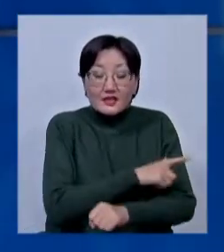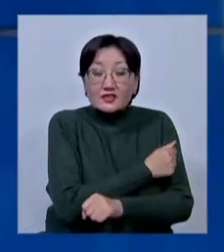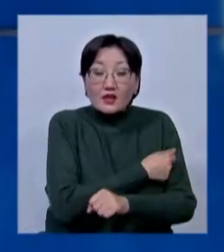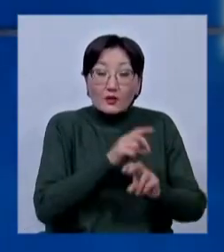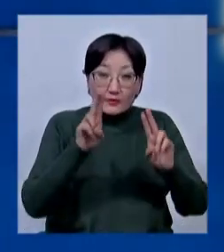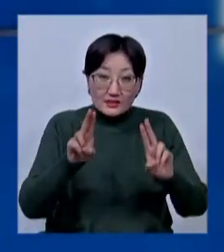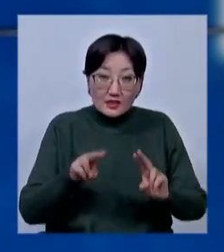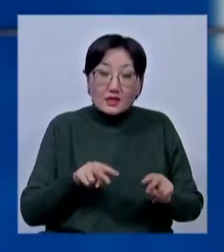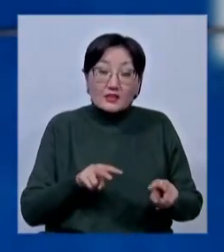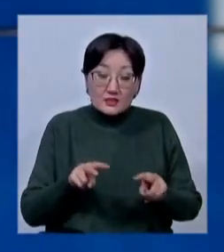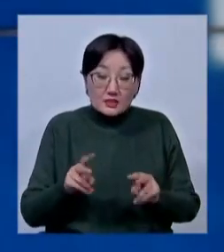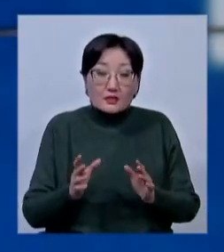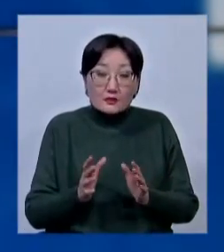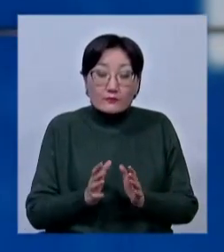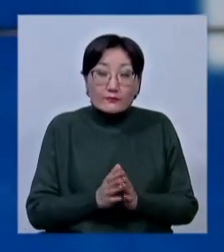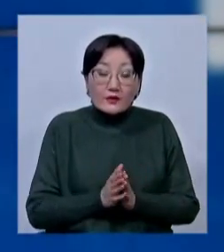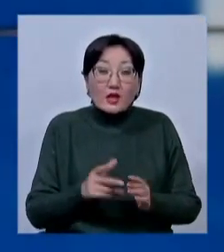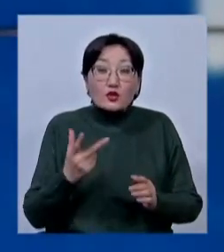талаптар сақталған. Иә, сақталған.